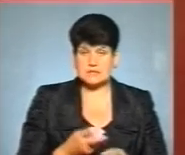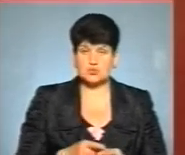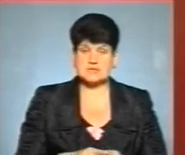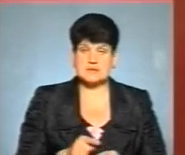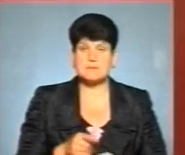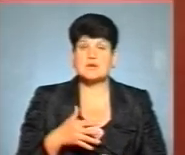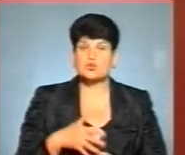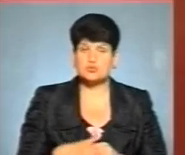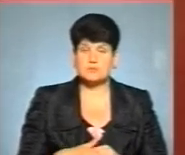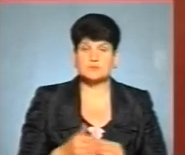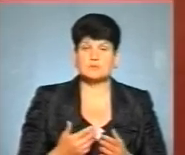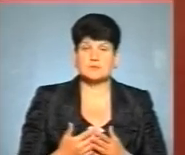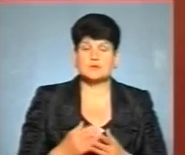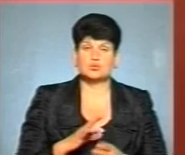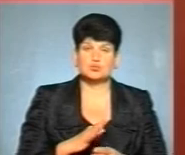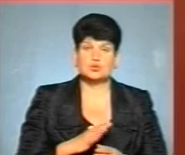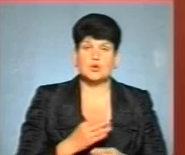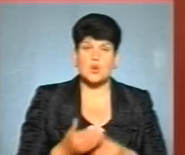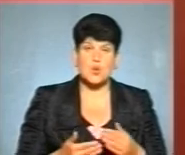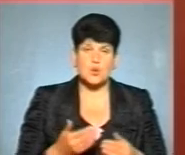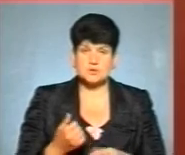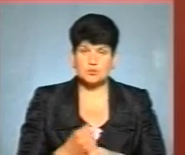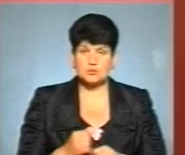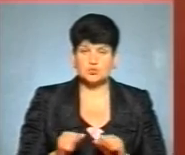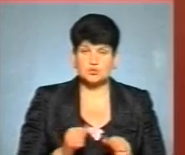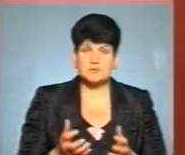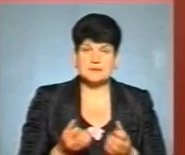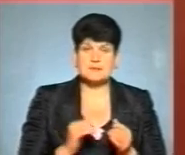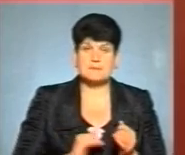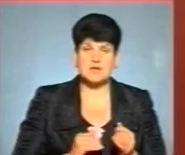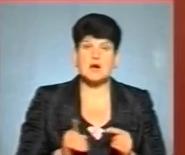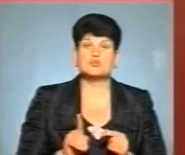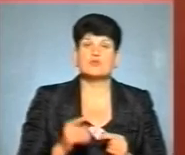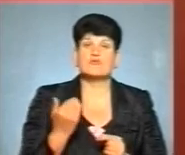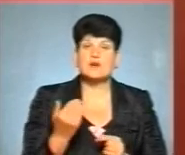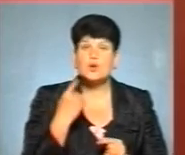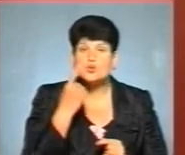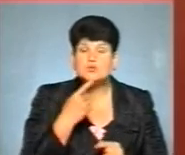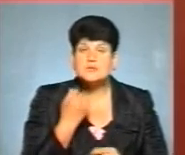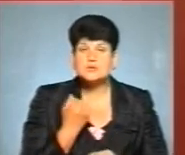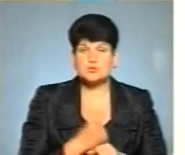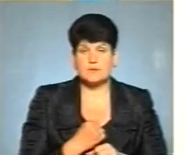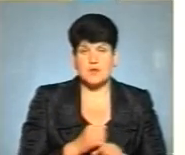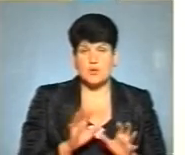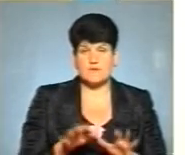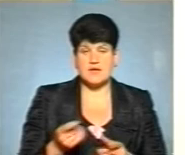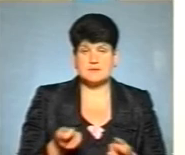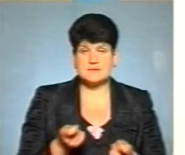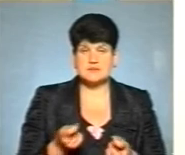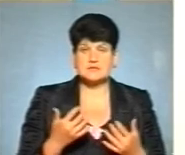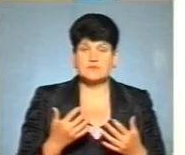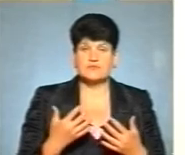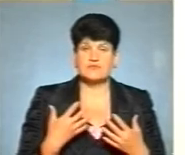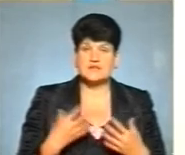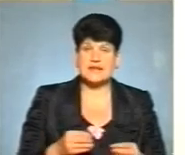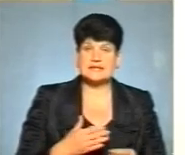Ми розуміємо приблизно, які були кроки зроблені урядом, аби підтримати підприємців. Що ви особисто зробили як голова адміністрації, аби втрати